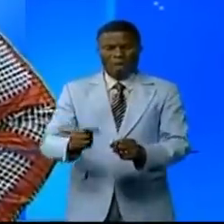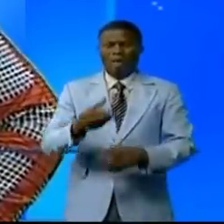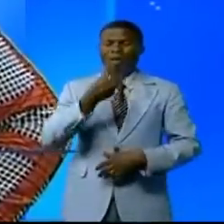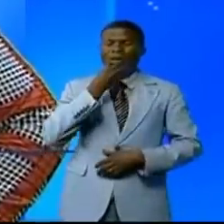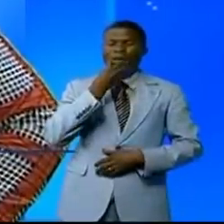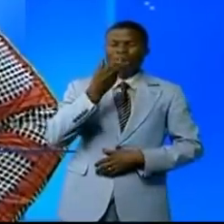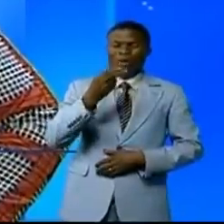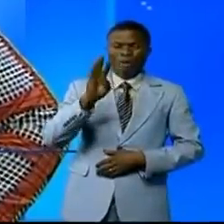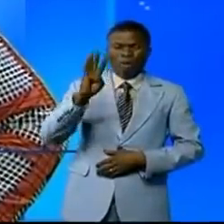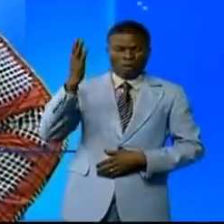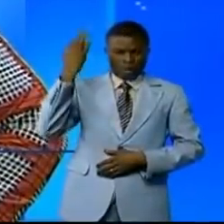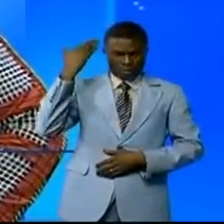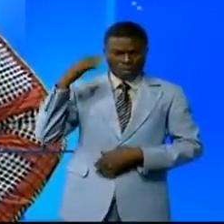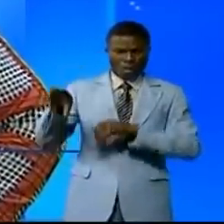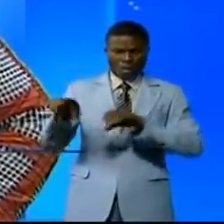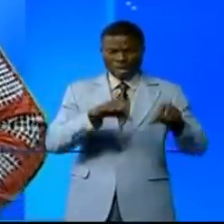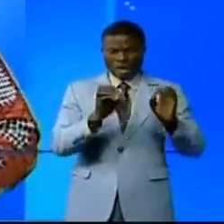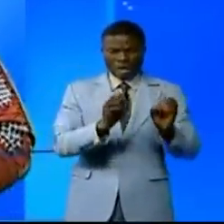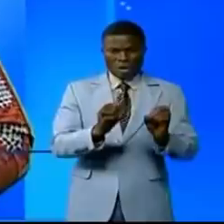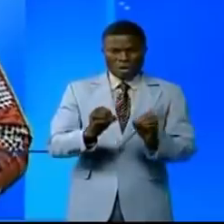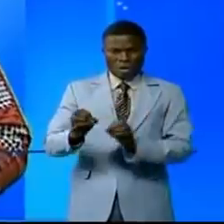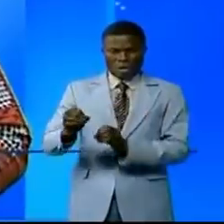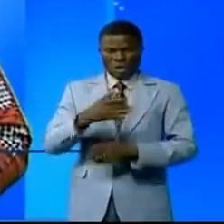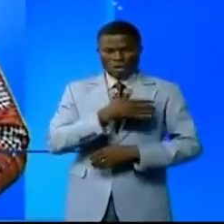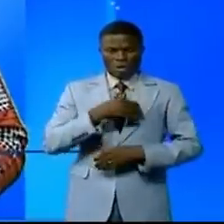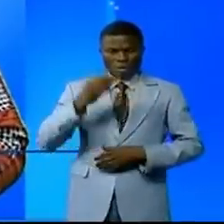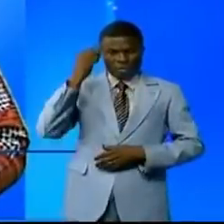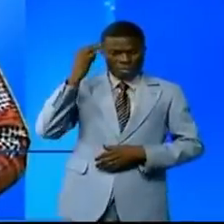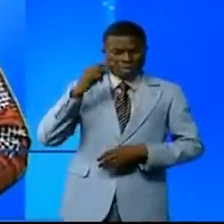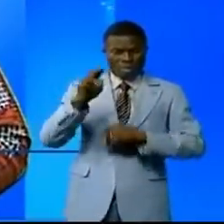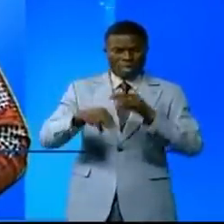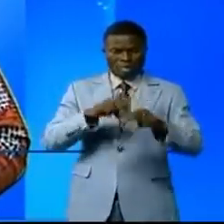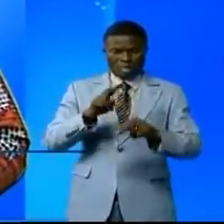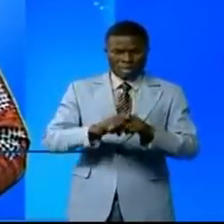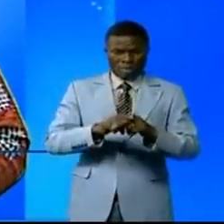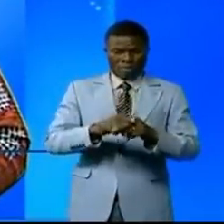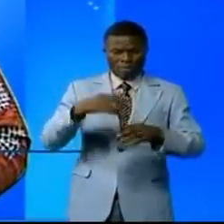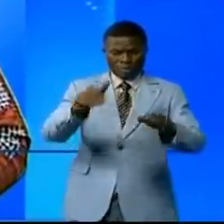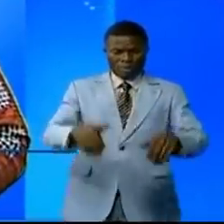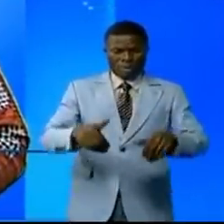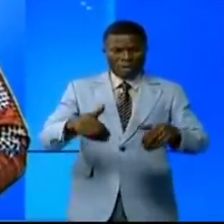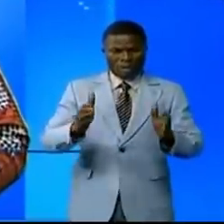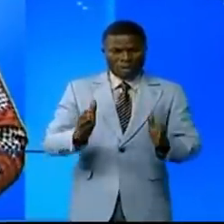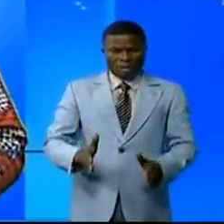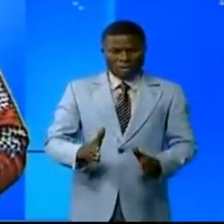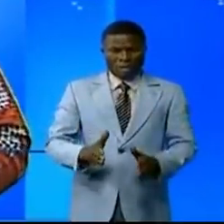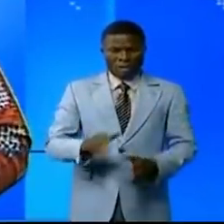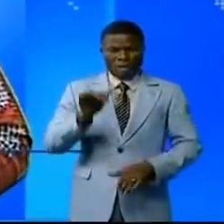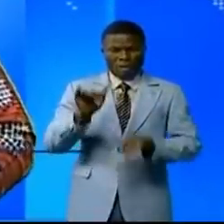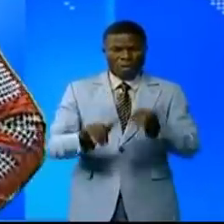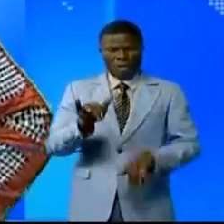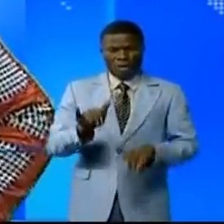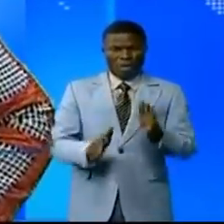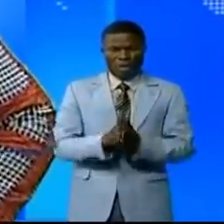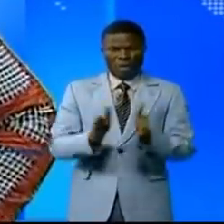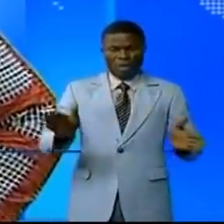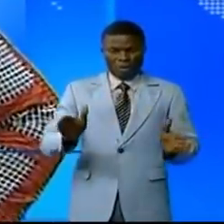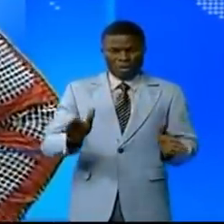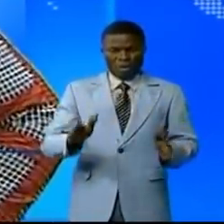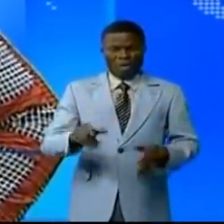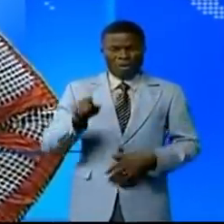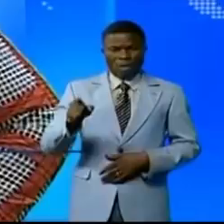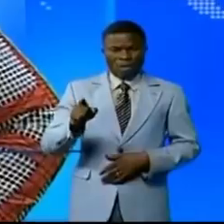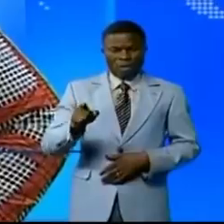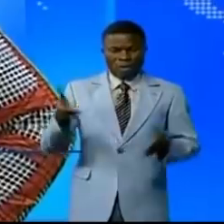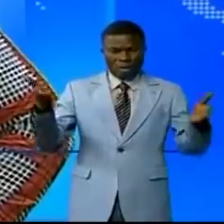La cérémonie a été présidée au nom du ministre national de l'Agriculture par le secrétaire général Baudouin Kalala